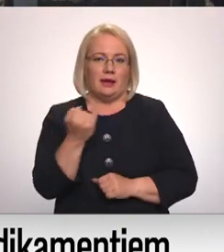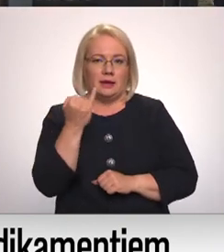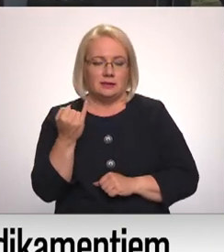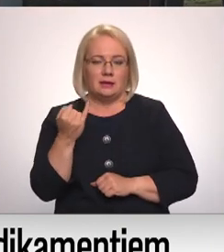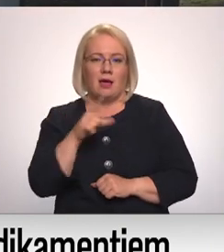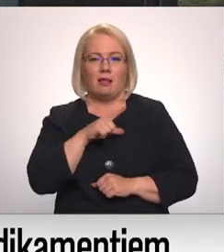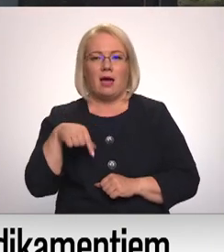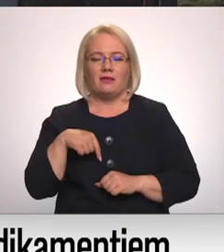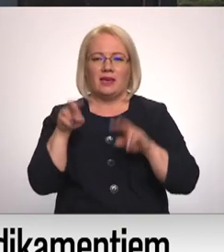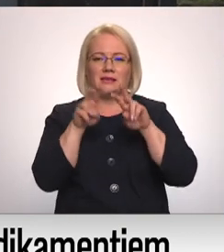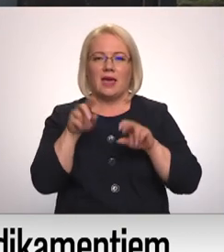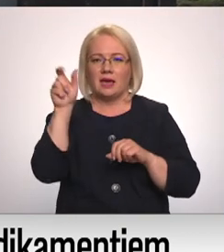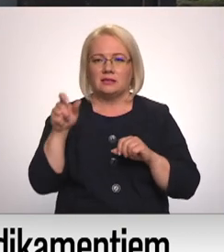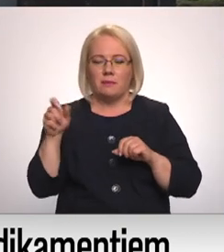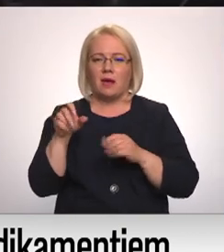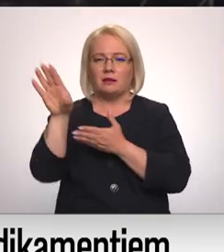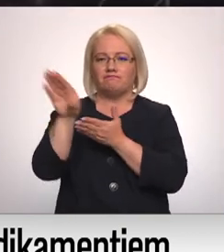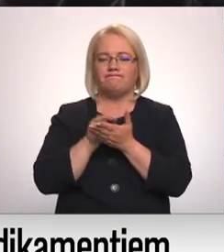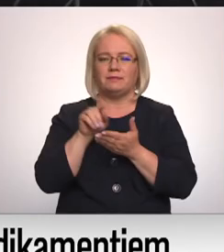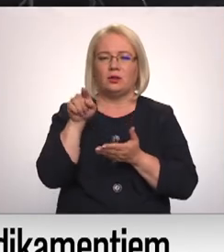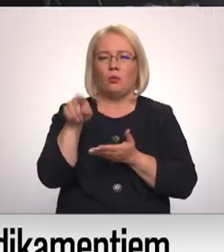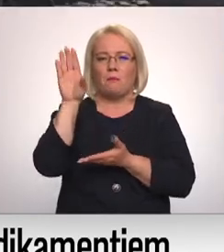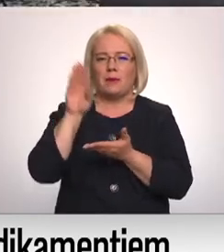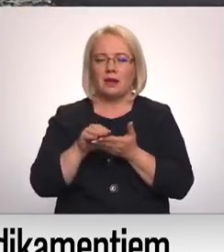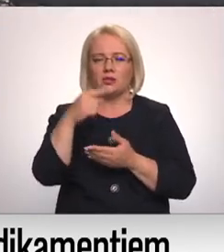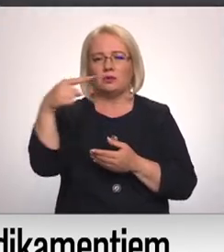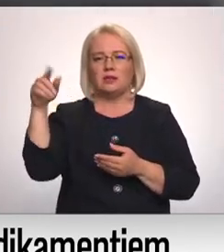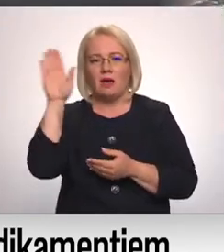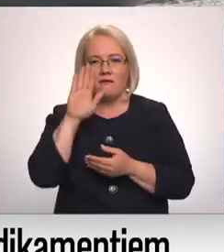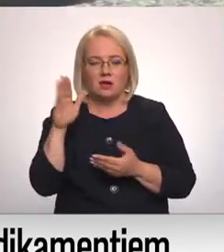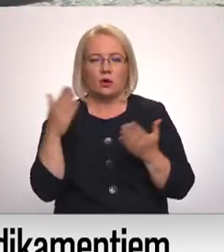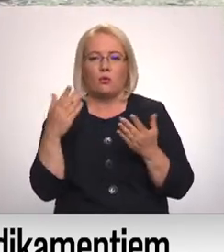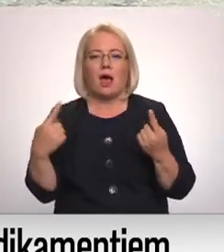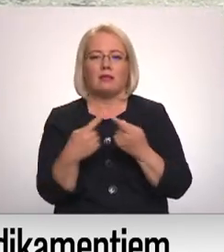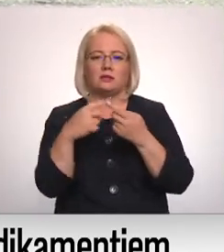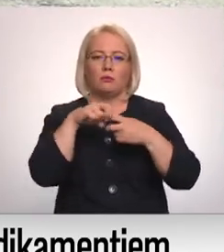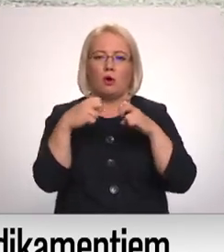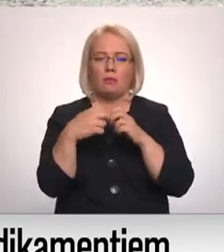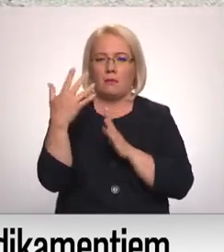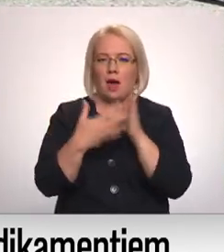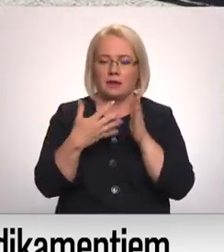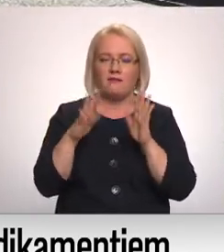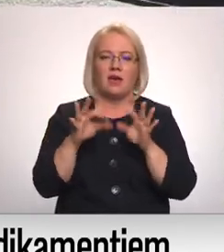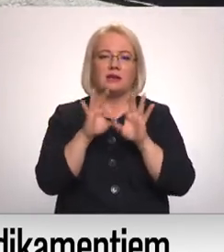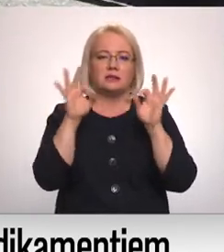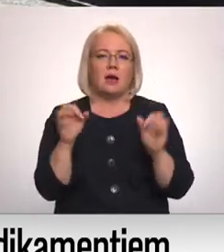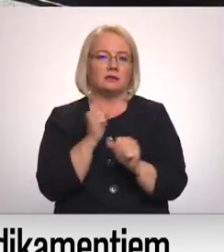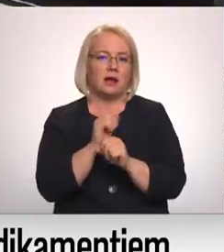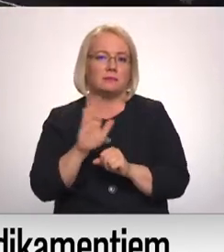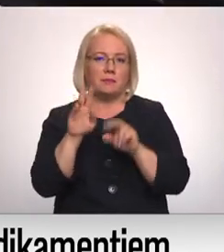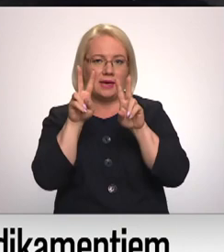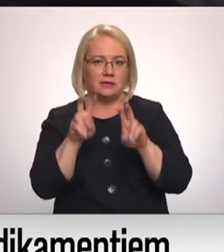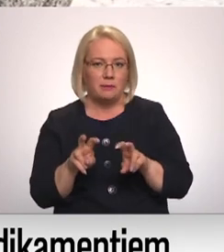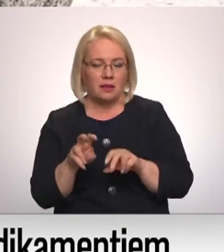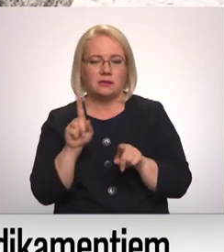eksperti centīsies pārņemt to valstu pieredzi, kurās attiecīgā problēma jau atrisināta vai vismaz sākts darbs pie izpētes. Tā arī